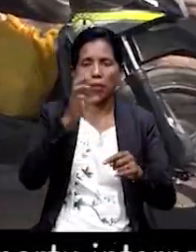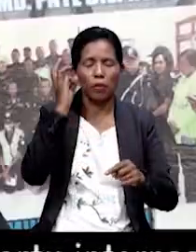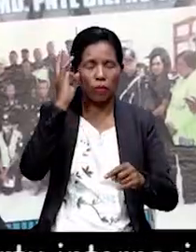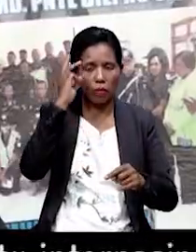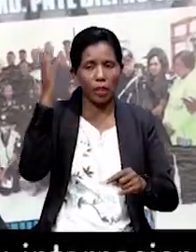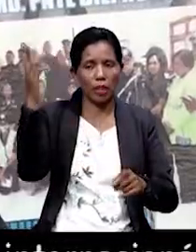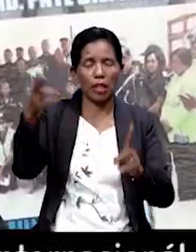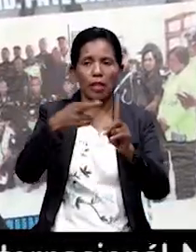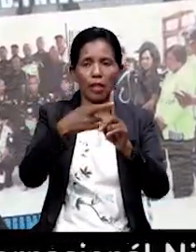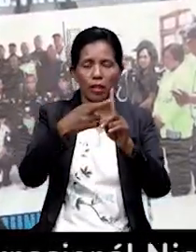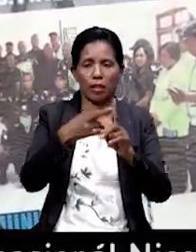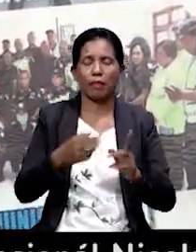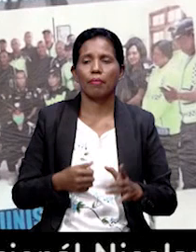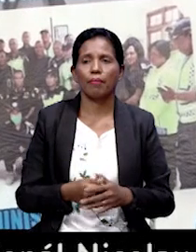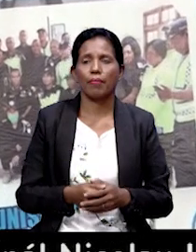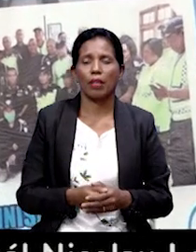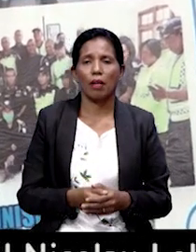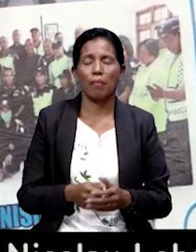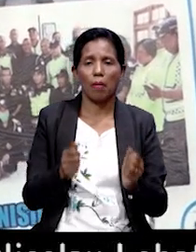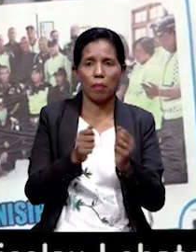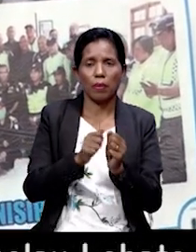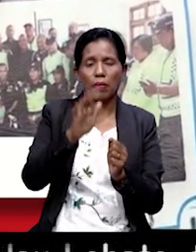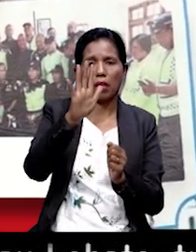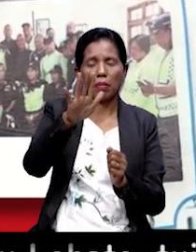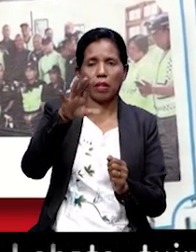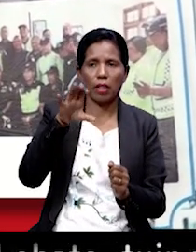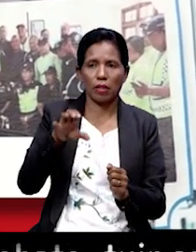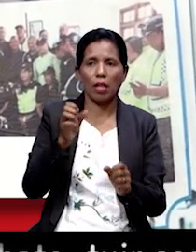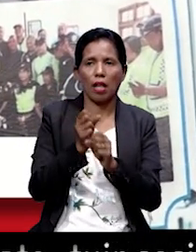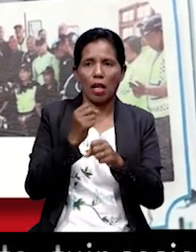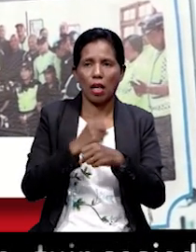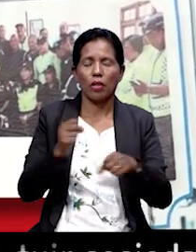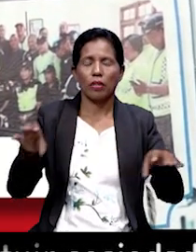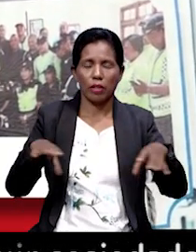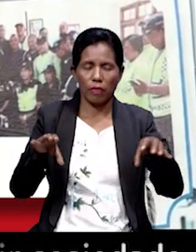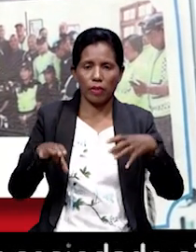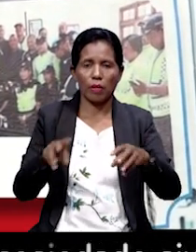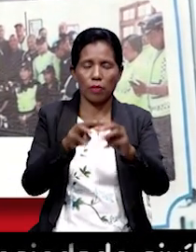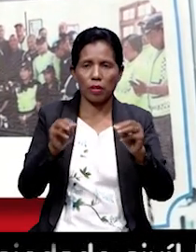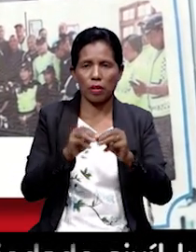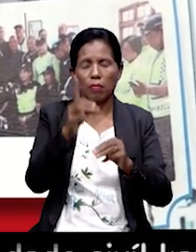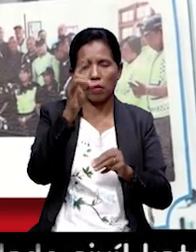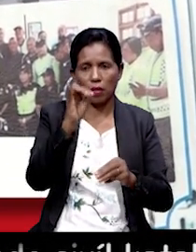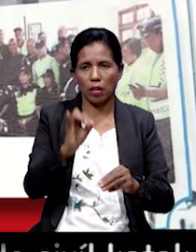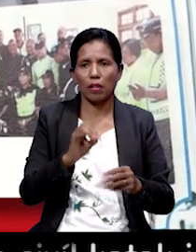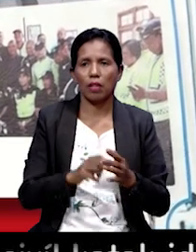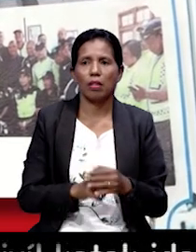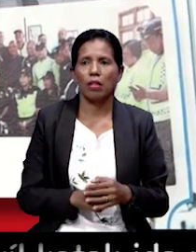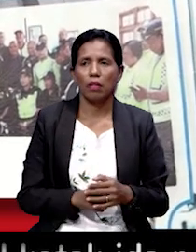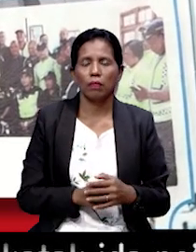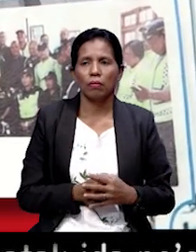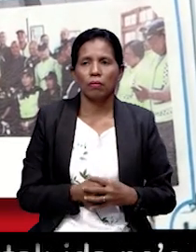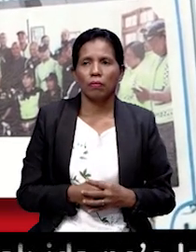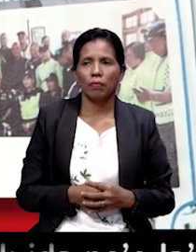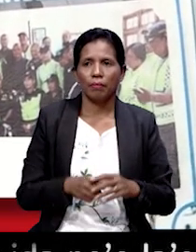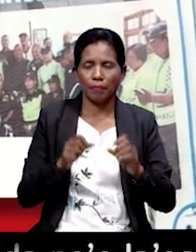sira. Kursa mutu atus lima halo servisa komando munisipi dili para atunone